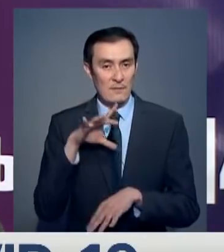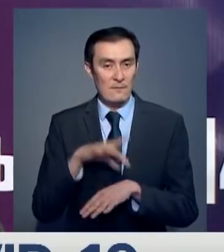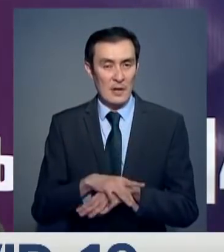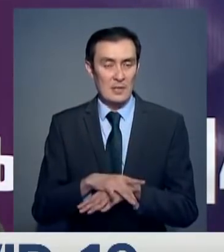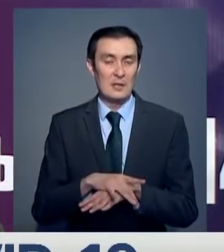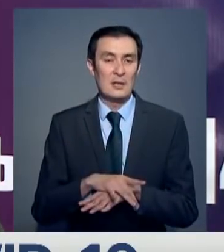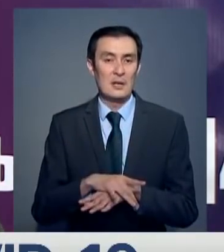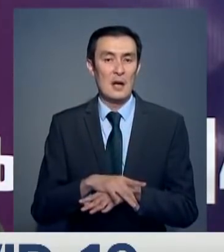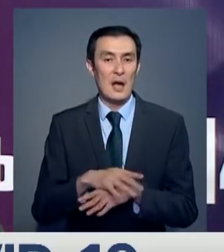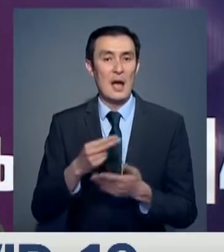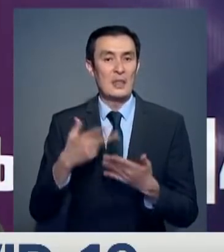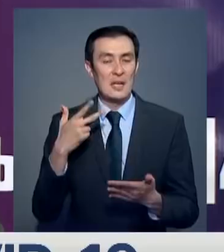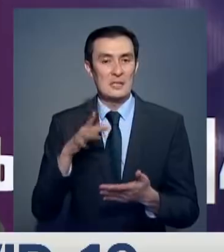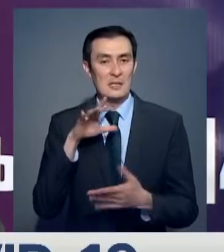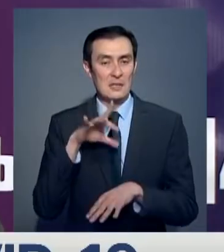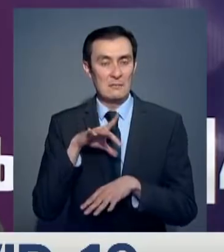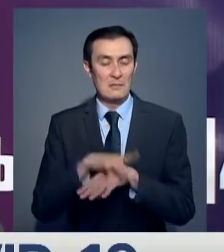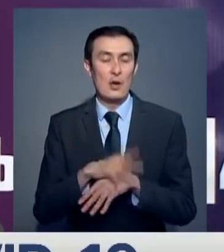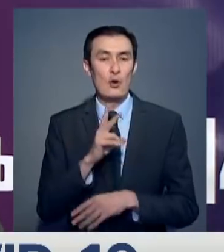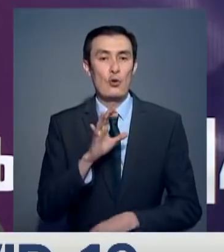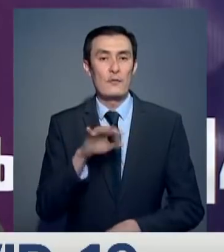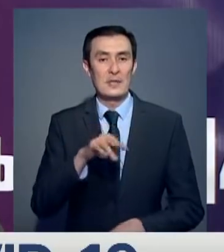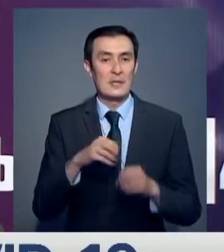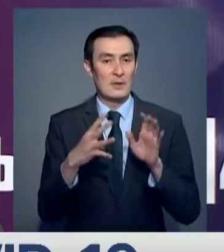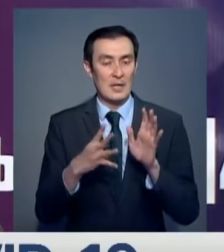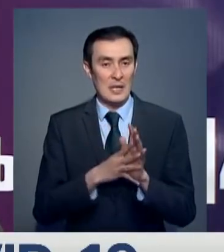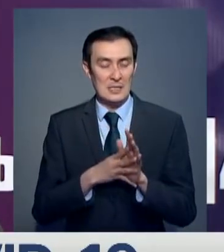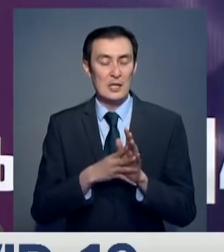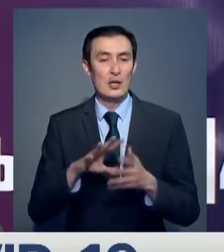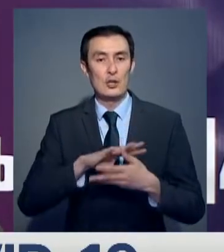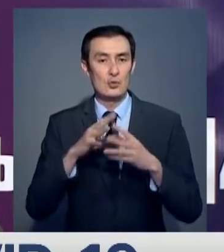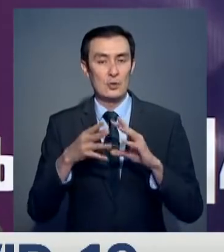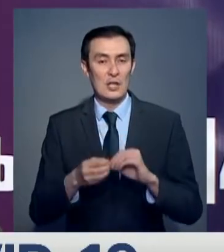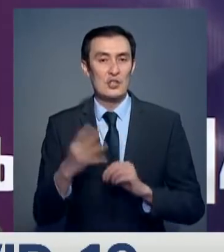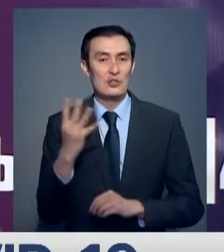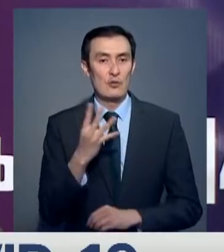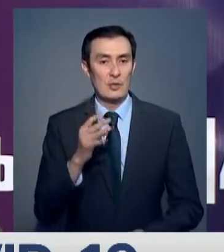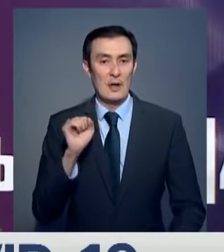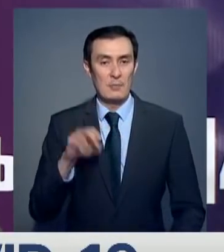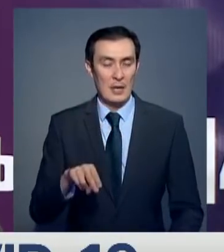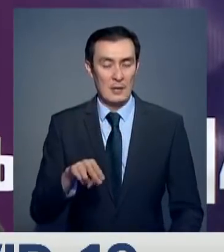положительная на леску 19 в результат исследования от 4 0 4 двадцатого года